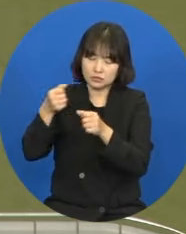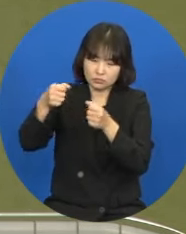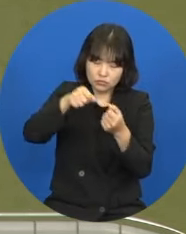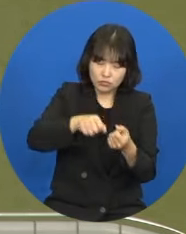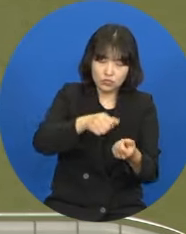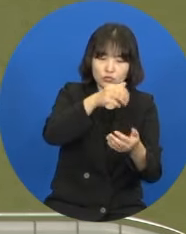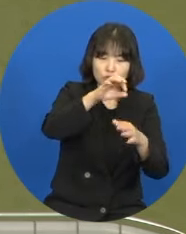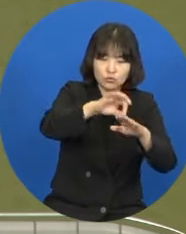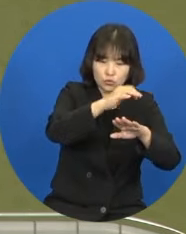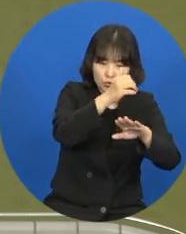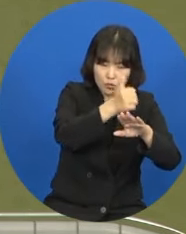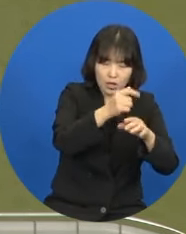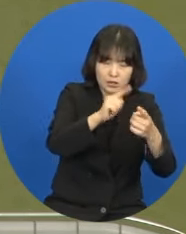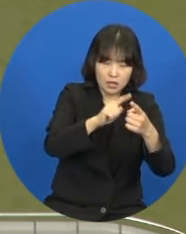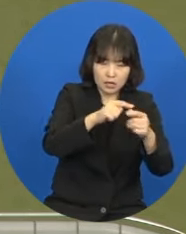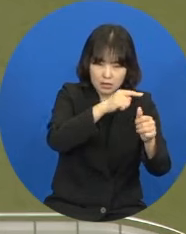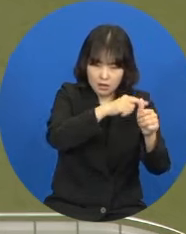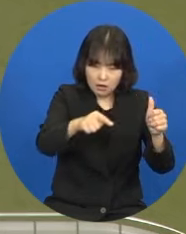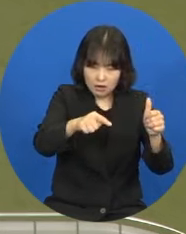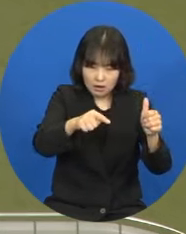하나님이 금하고